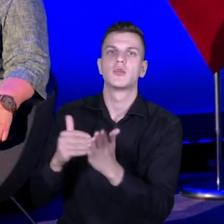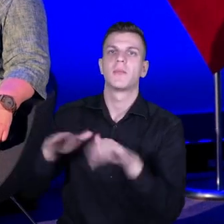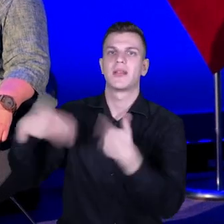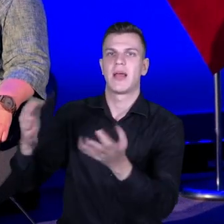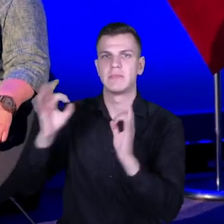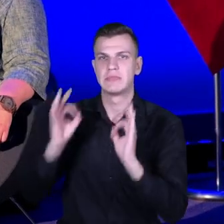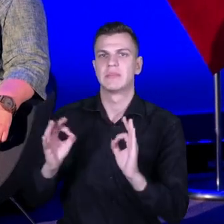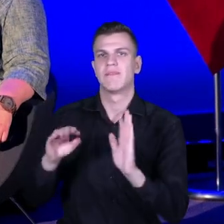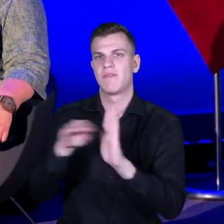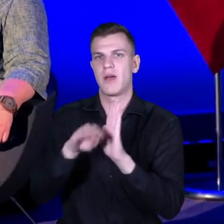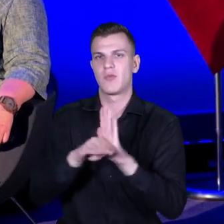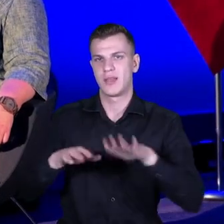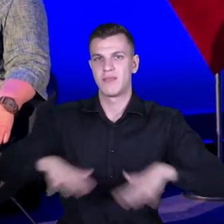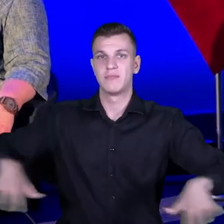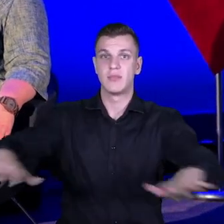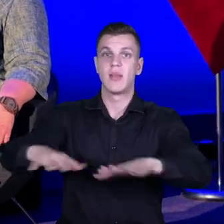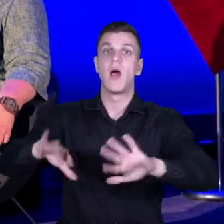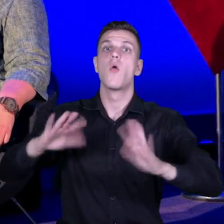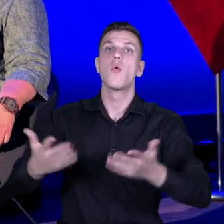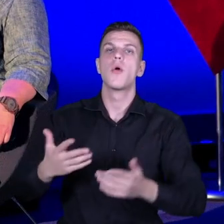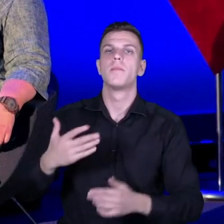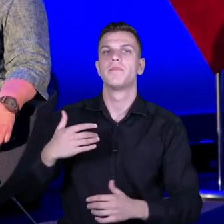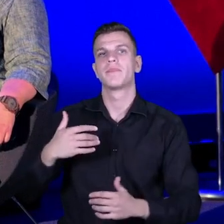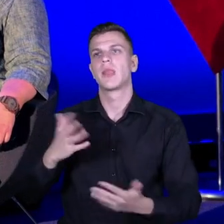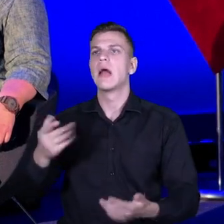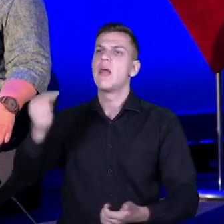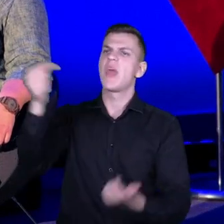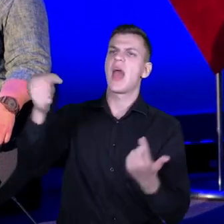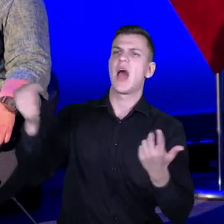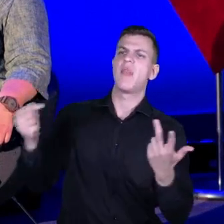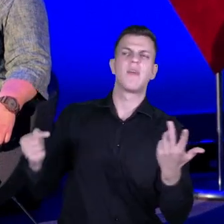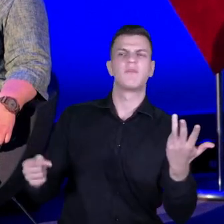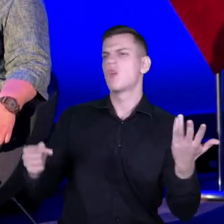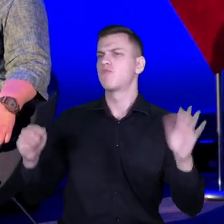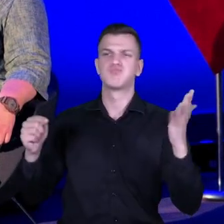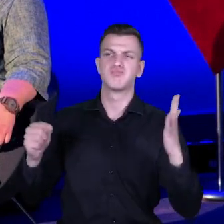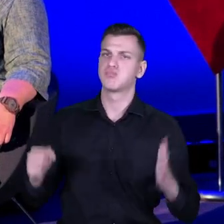bez krytycznego myślenia, ale bez krytykowania, próbowania, odwagi,